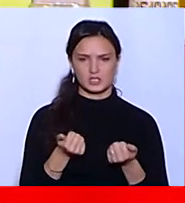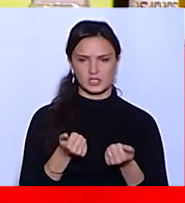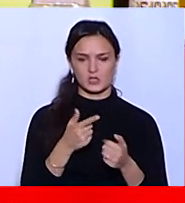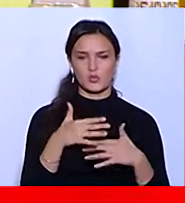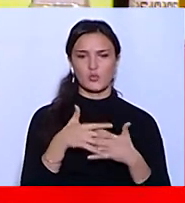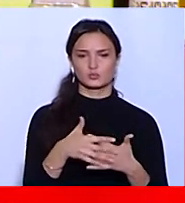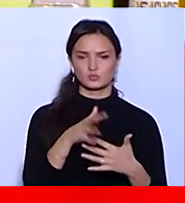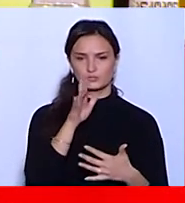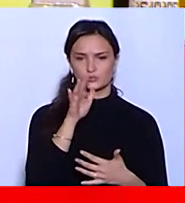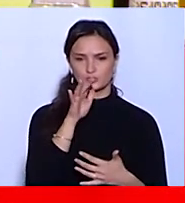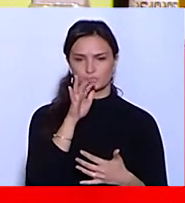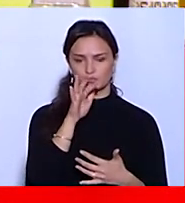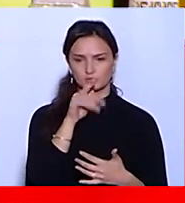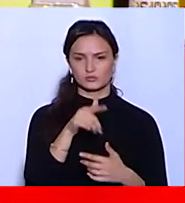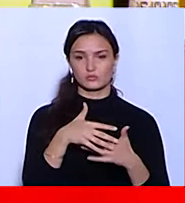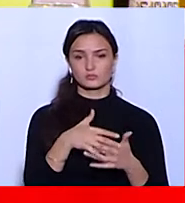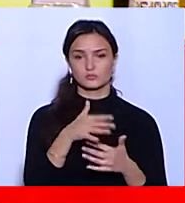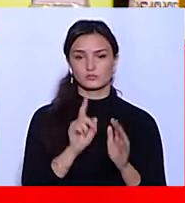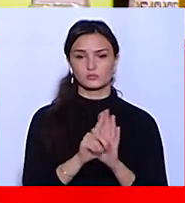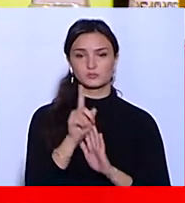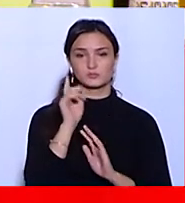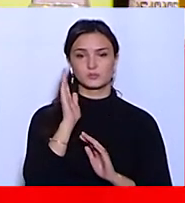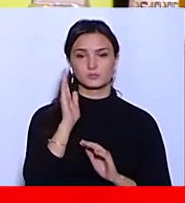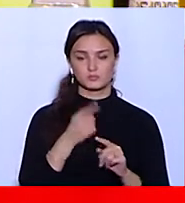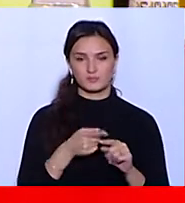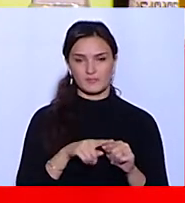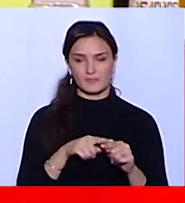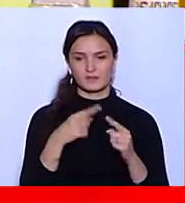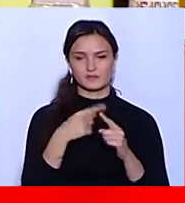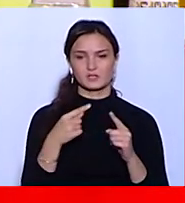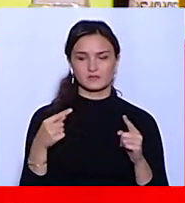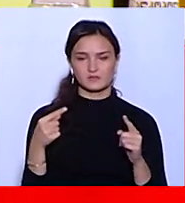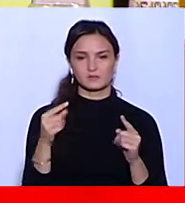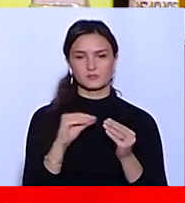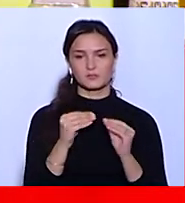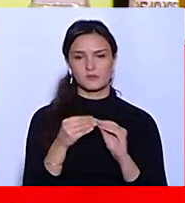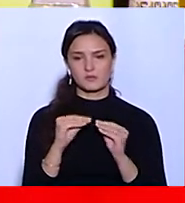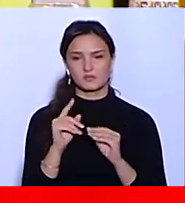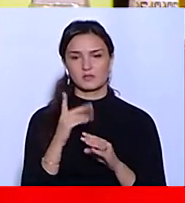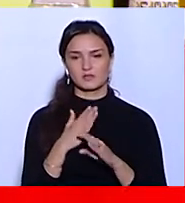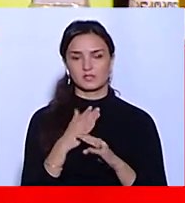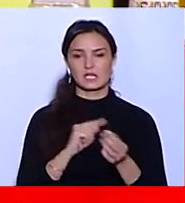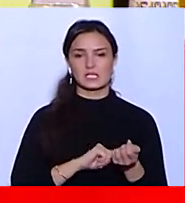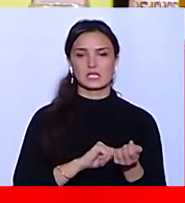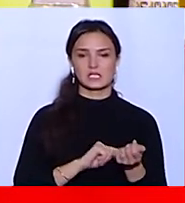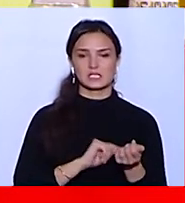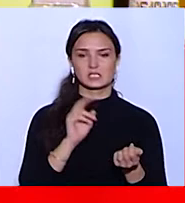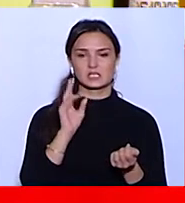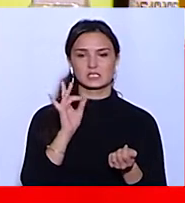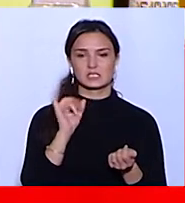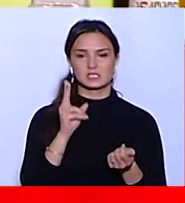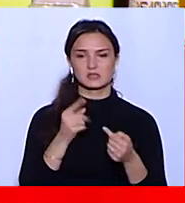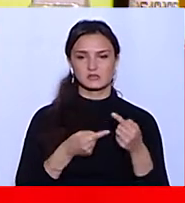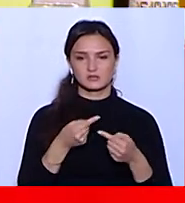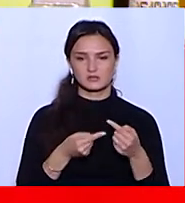მაგალითად ორსულობის დადგომამდე, როდესაც ჩვენ სხვადასხვა ხარვებზე ვლაპარაკობთ ხოლმე გენეტიკურ რისკებზე, რომელიც